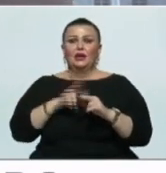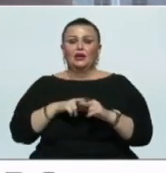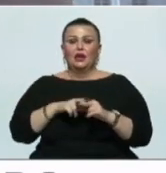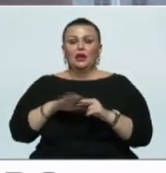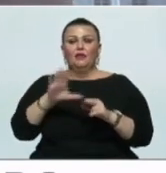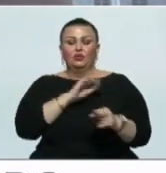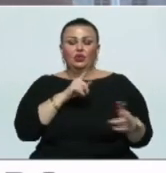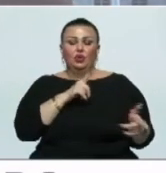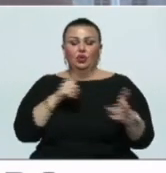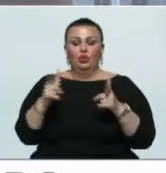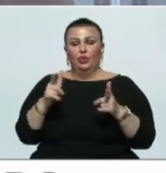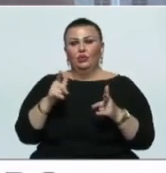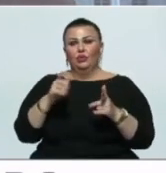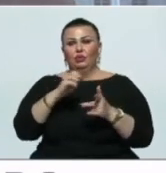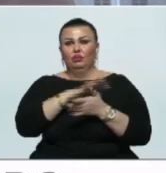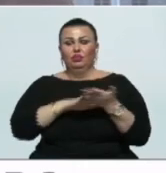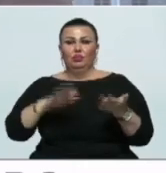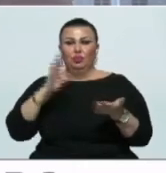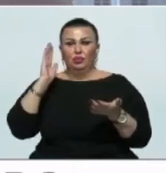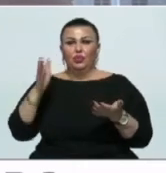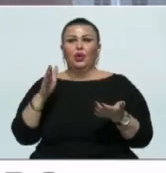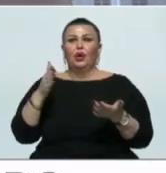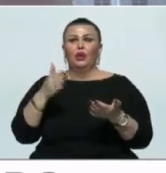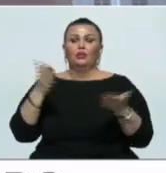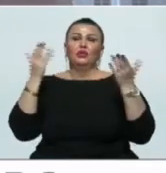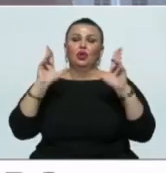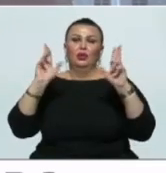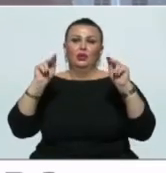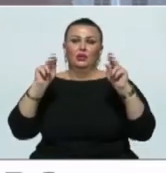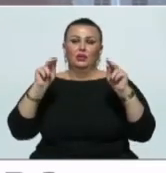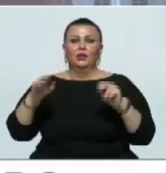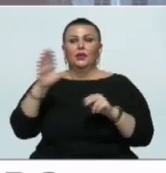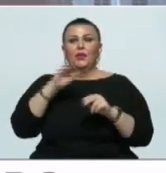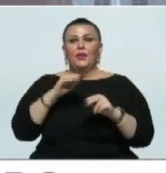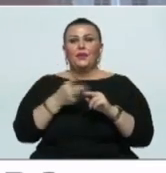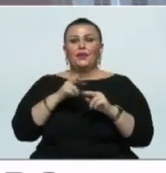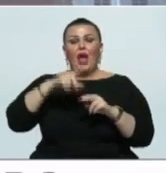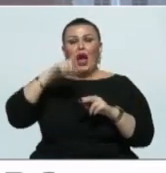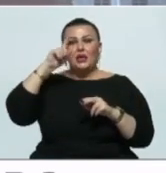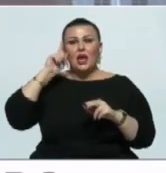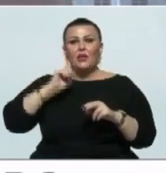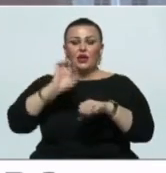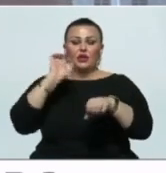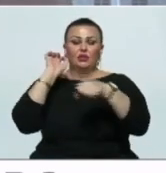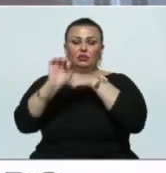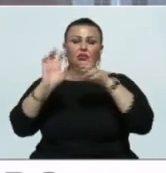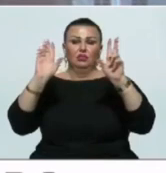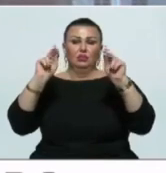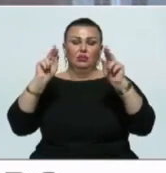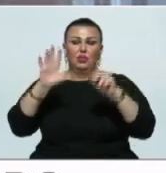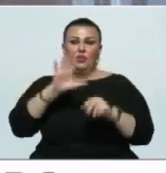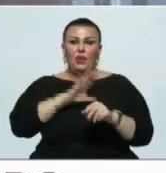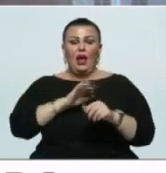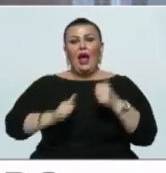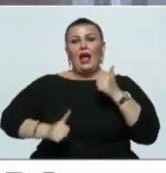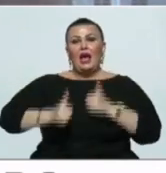çeki düzen verecektir diye düşünüyorum. Tekrar hayırlı olsun tezkere, Azerbaycan'ın zaferi hayırlı olsun.